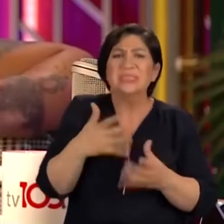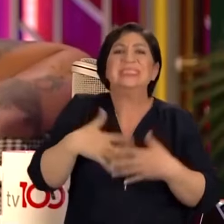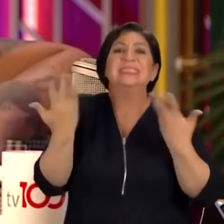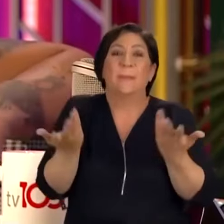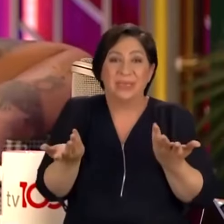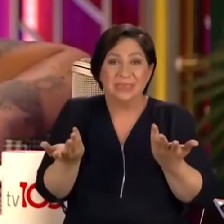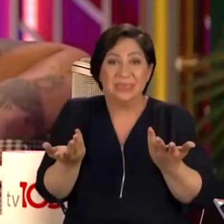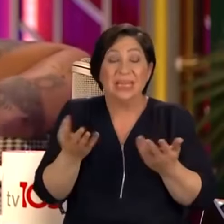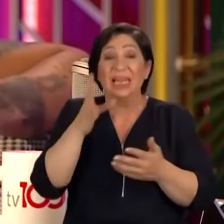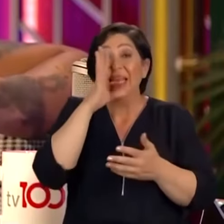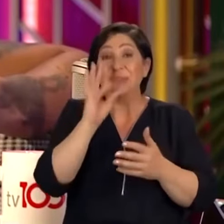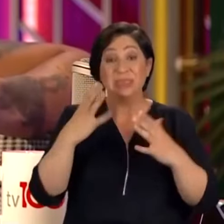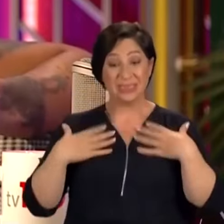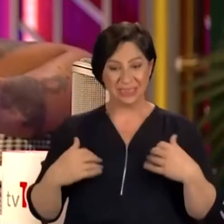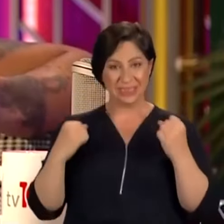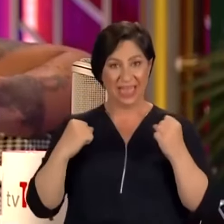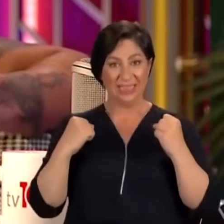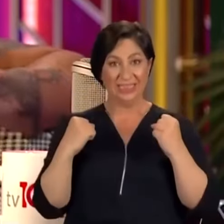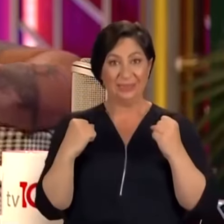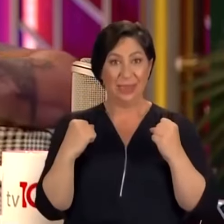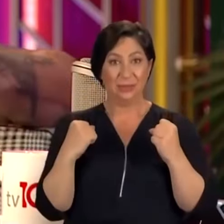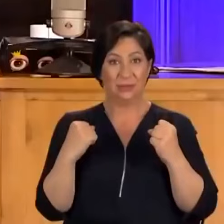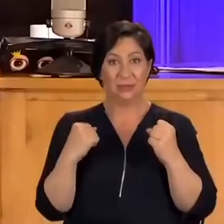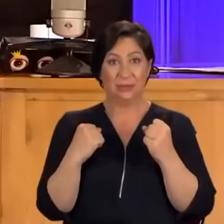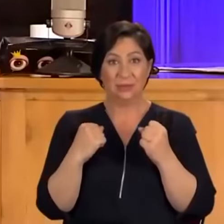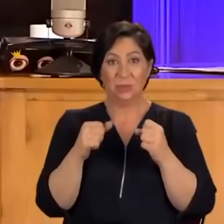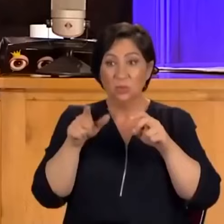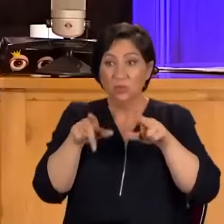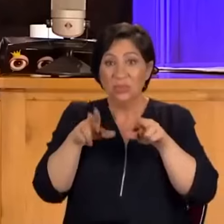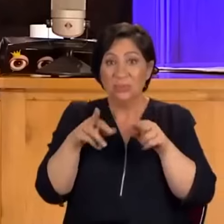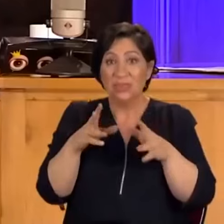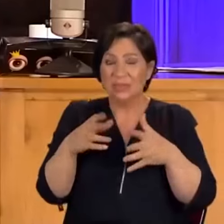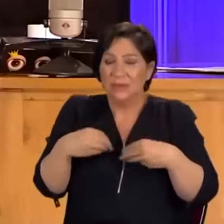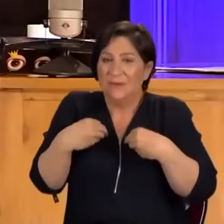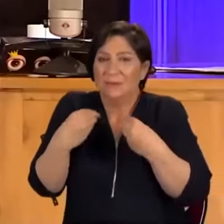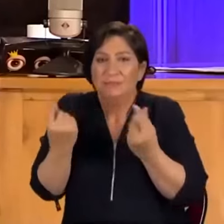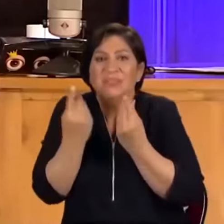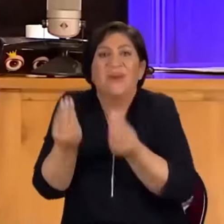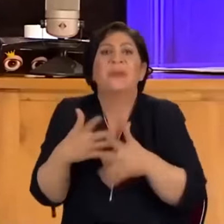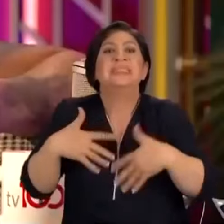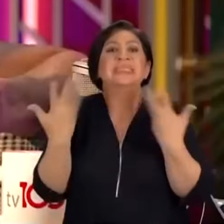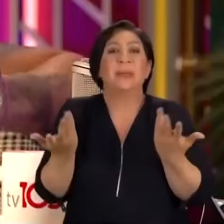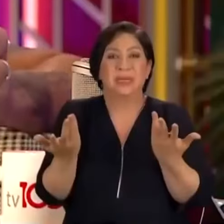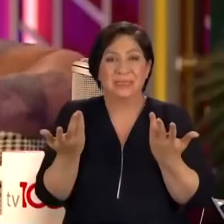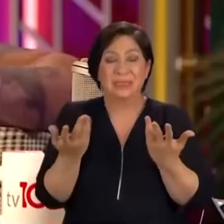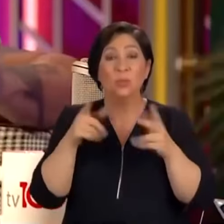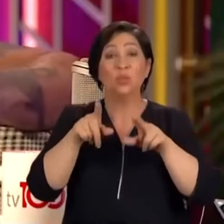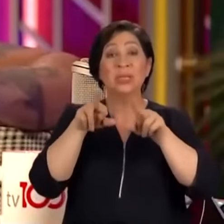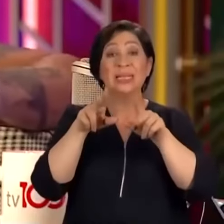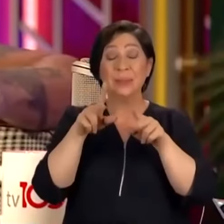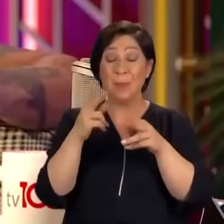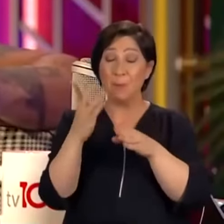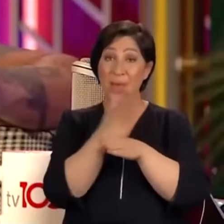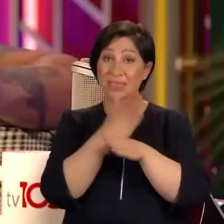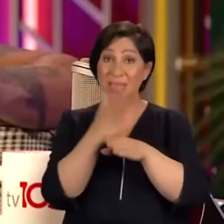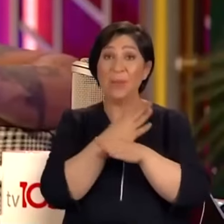da istemez kimse sağlığından Eee bu şekilde Ödün vermek de istemez Eee Bu şekilde bir